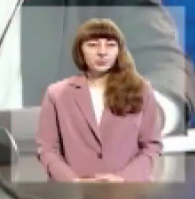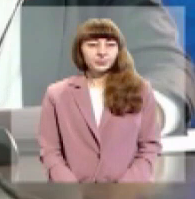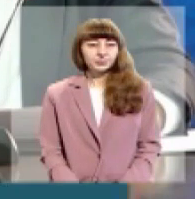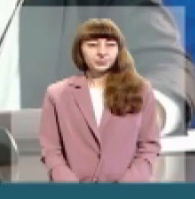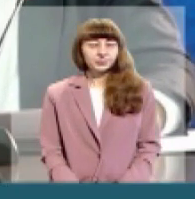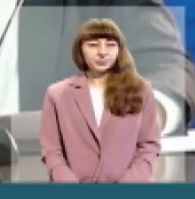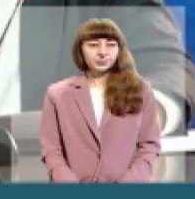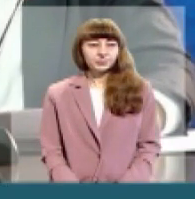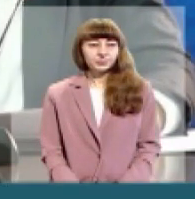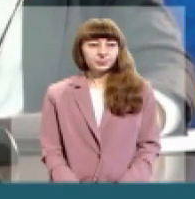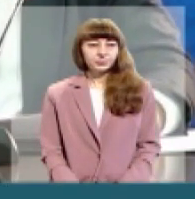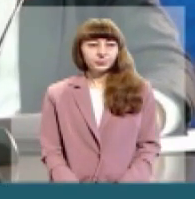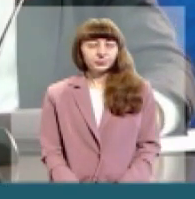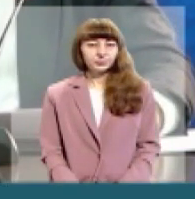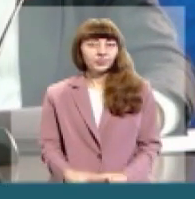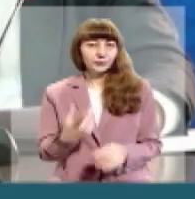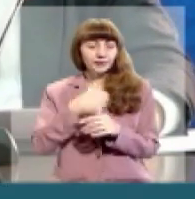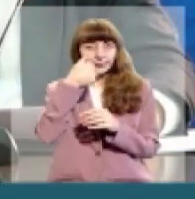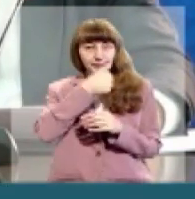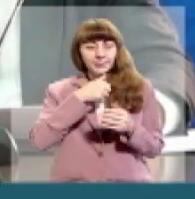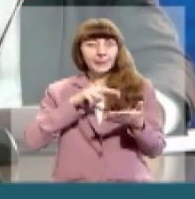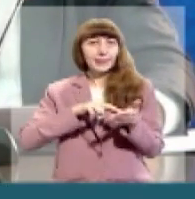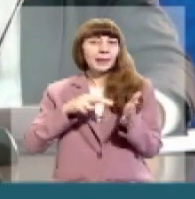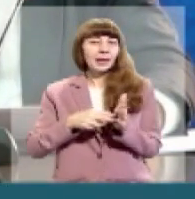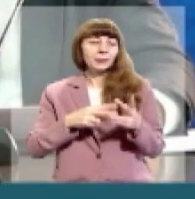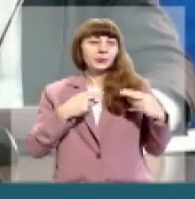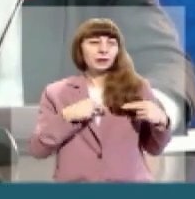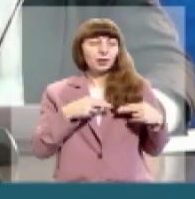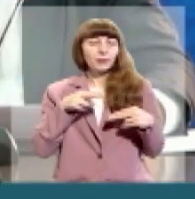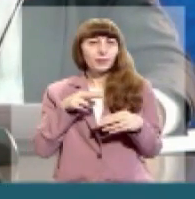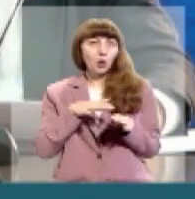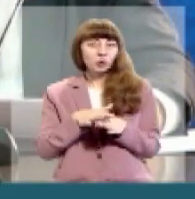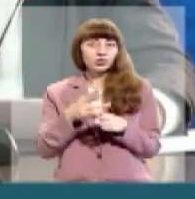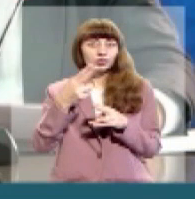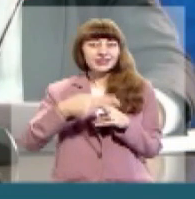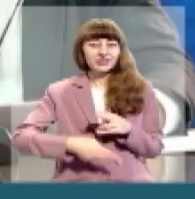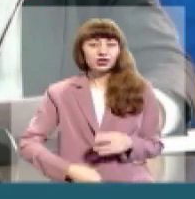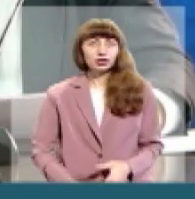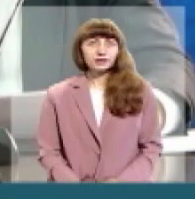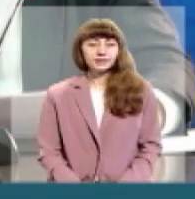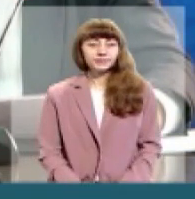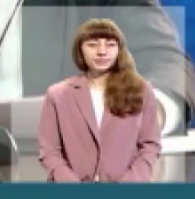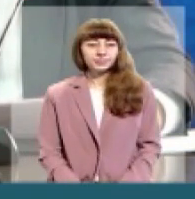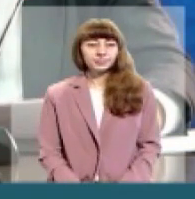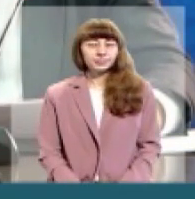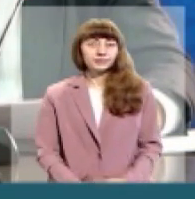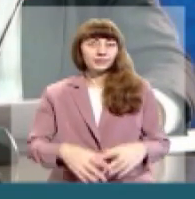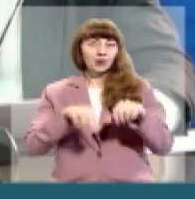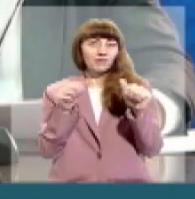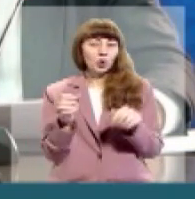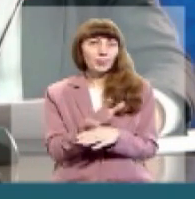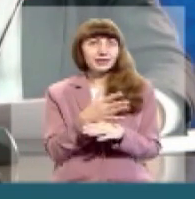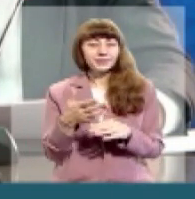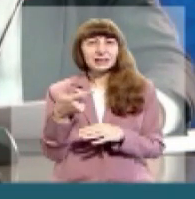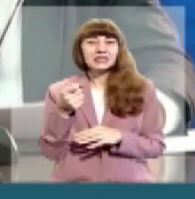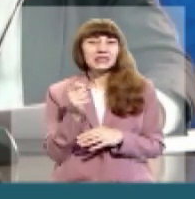қатар осы мамандырылған ұйымның өкілін жабдыққа жібере отырып, техникалық қызмет көрсету уақытылы